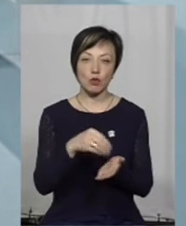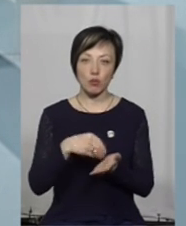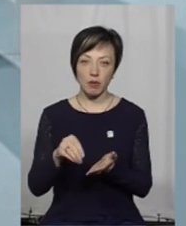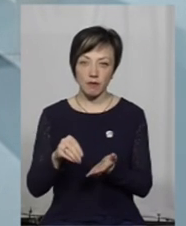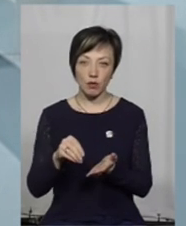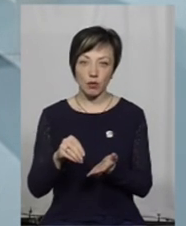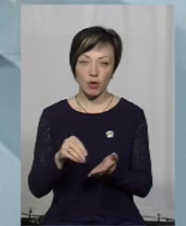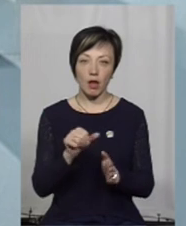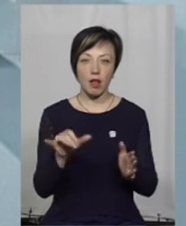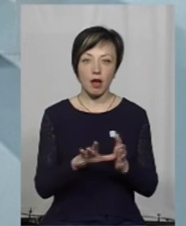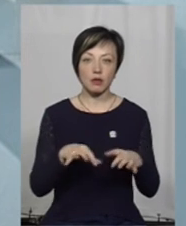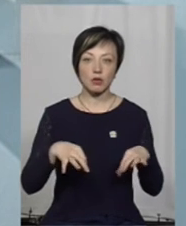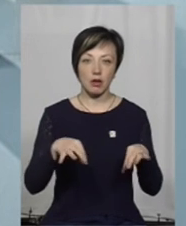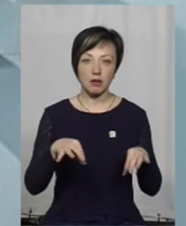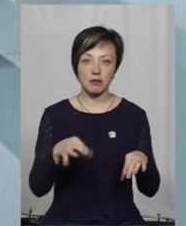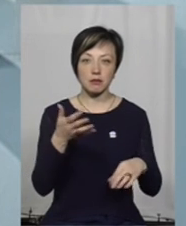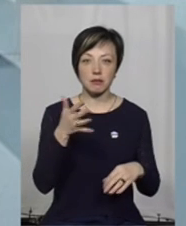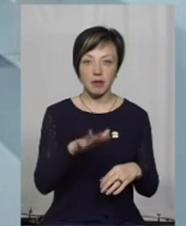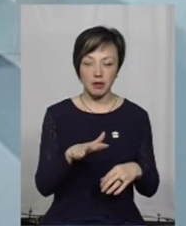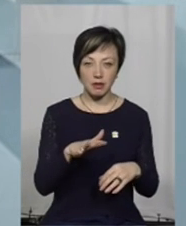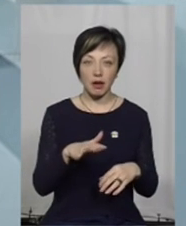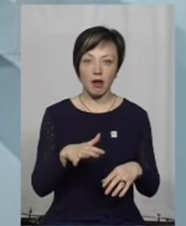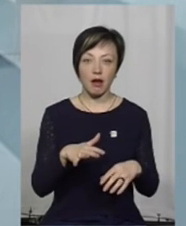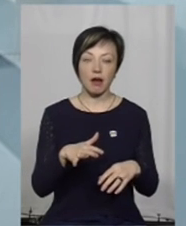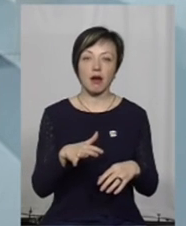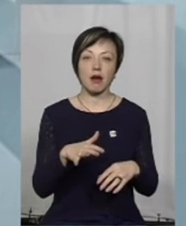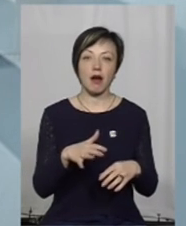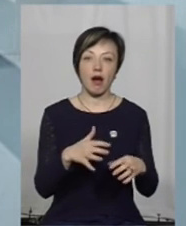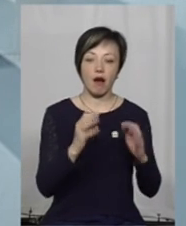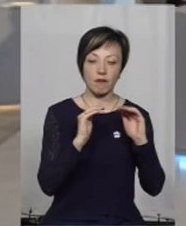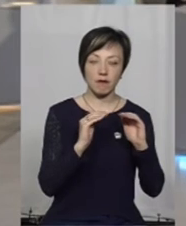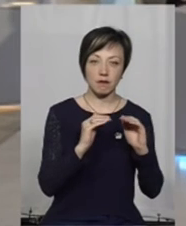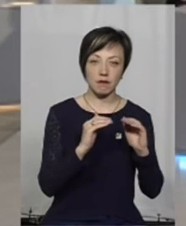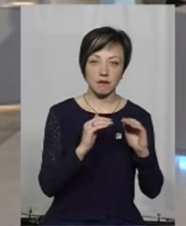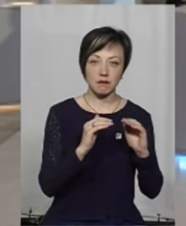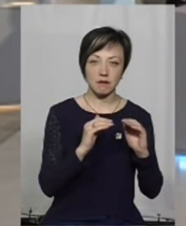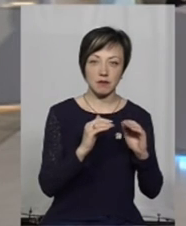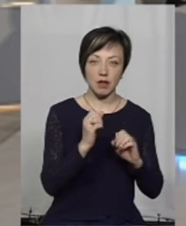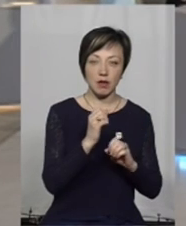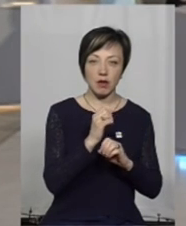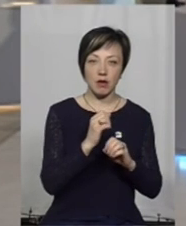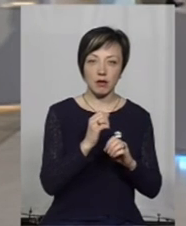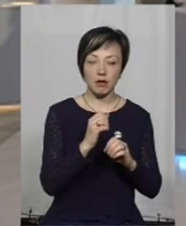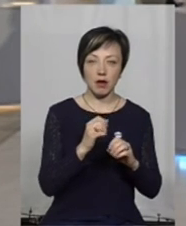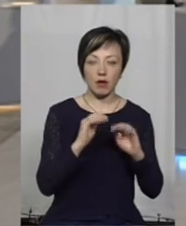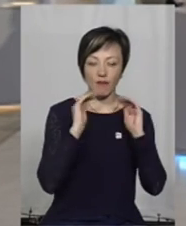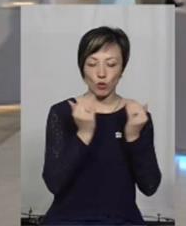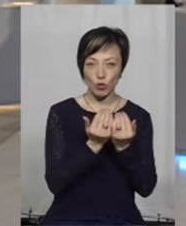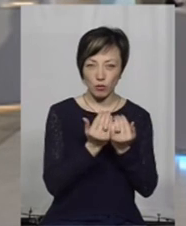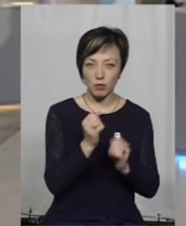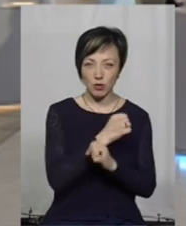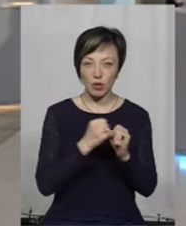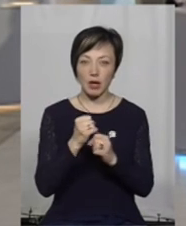закупівлю електротранспорту, 5 одиниць з автономним ходом і 5 звичайних тролейбусів, і також